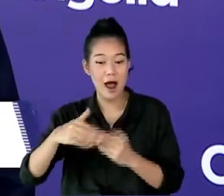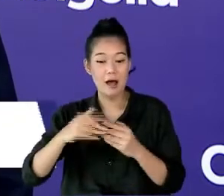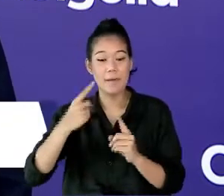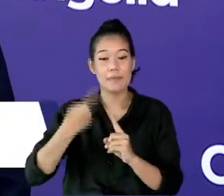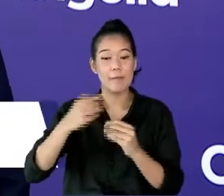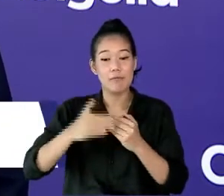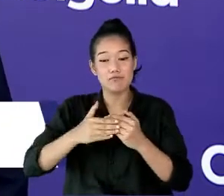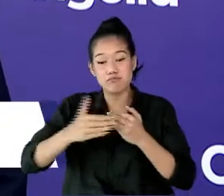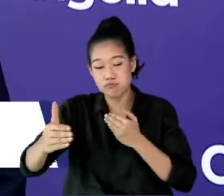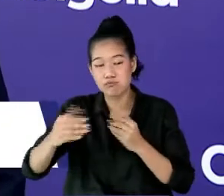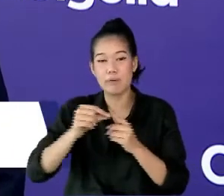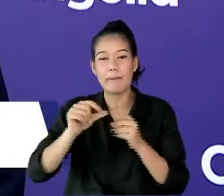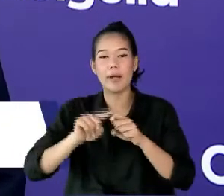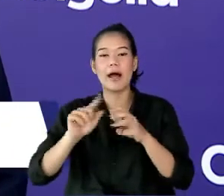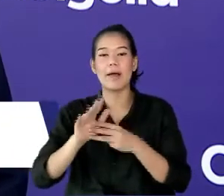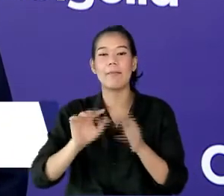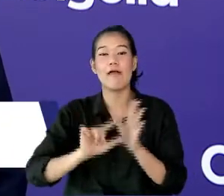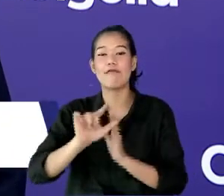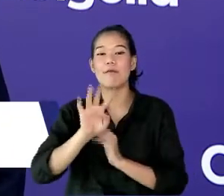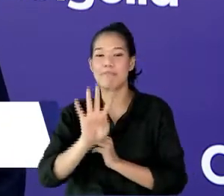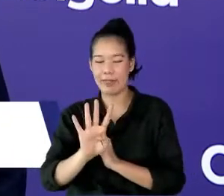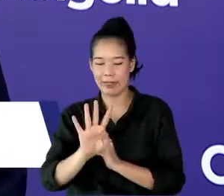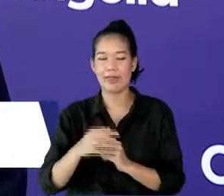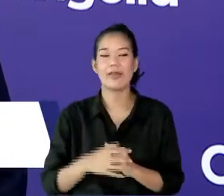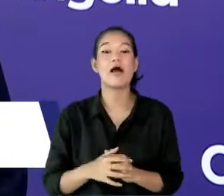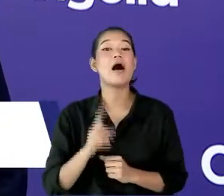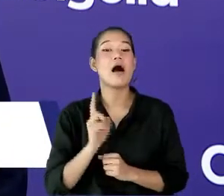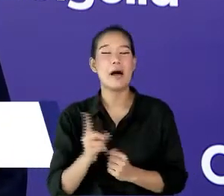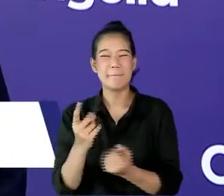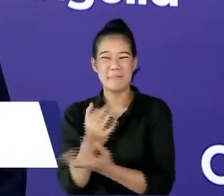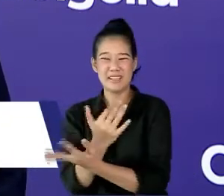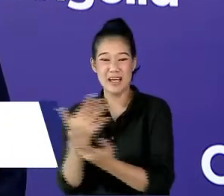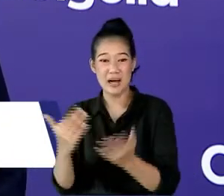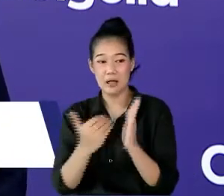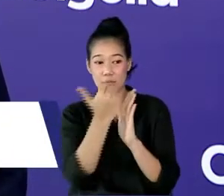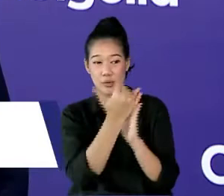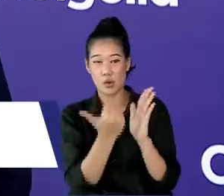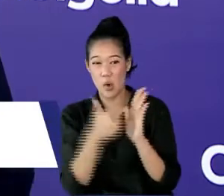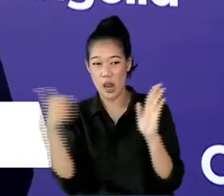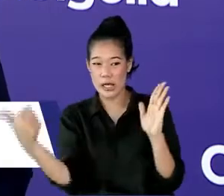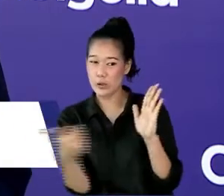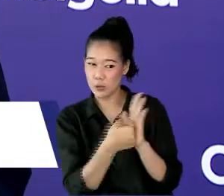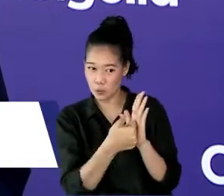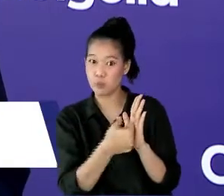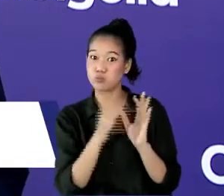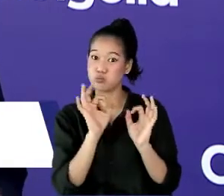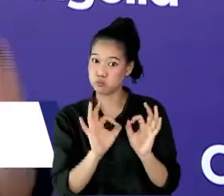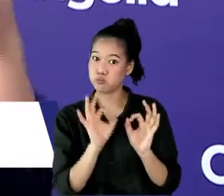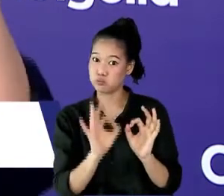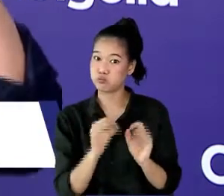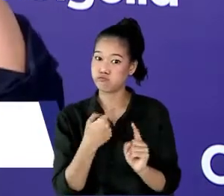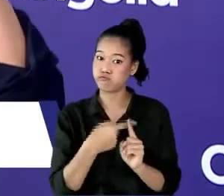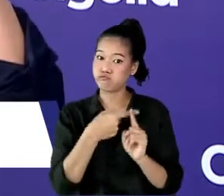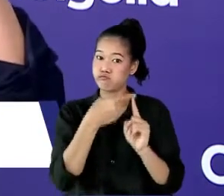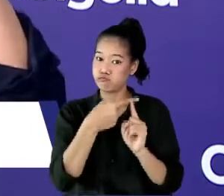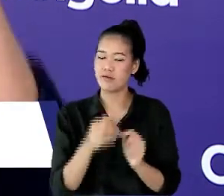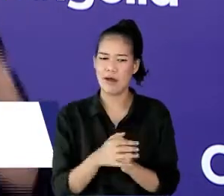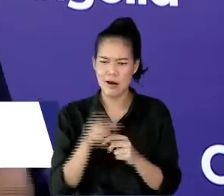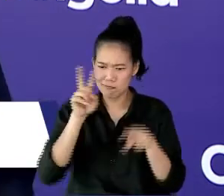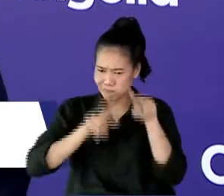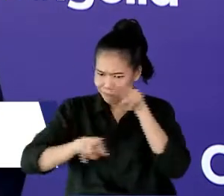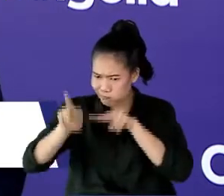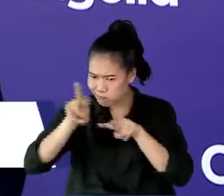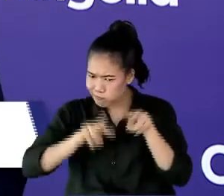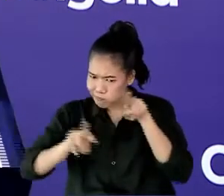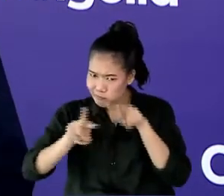berlanjut menjadi PPKM level 4, itu kepatuhan masyarakat terhadap protokol kesehatan naik, meningkat. Jadi kami monitor